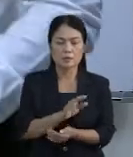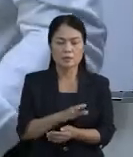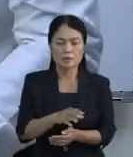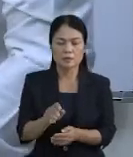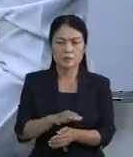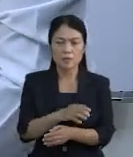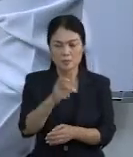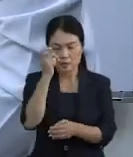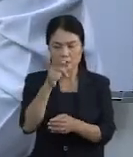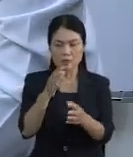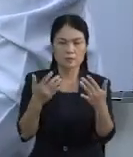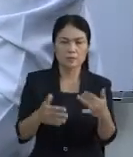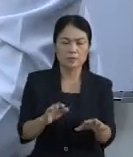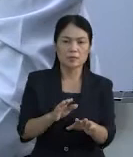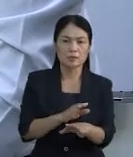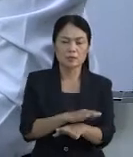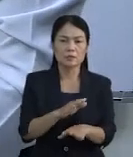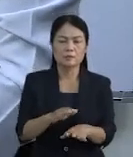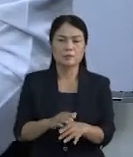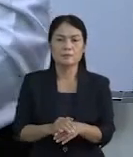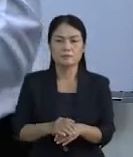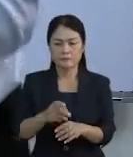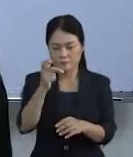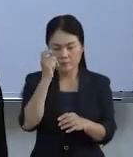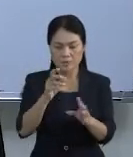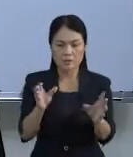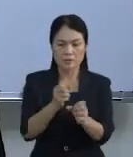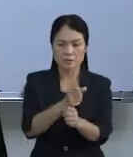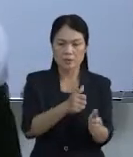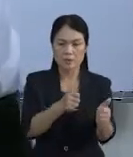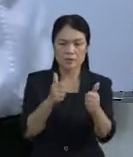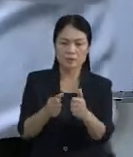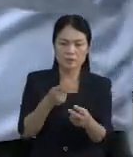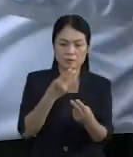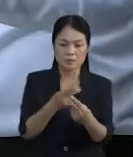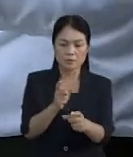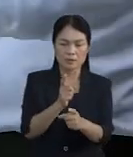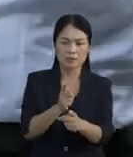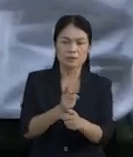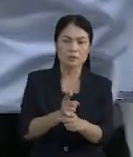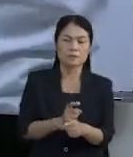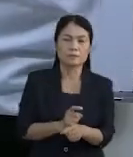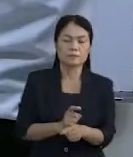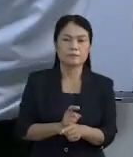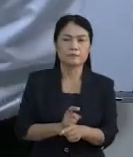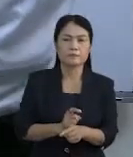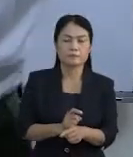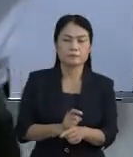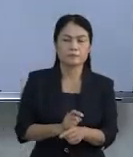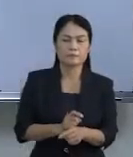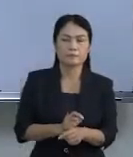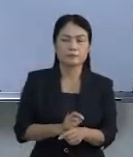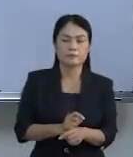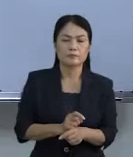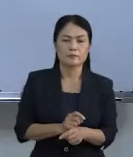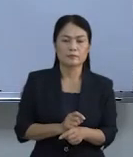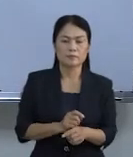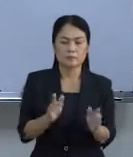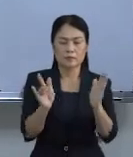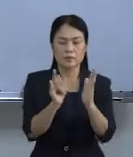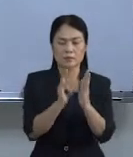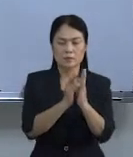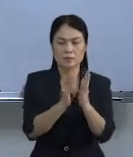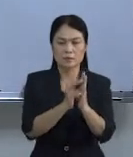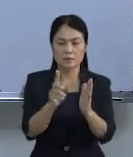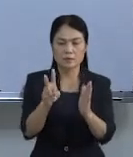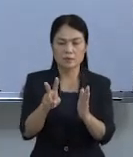kịch thái mà cũng kịch thái con kịch bàn là o trả lời bàn trả lời mình từ bà anh chấn và nhận tiền pin nó